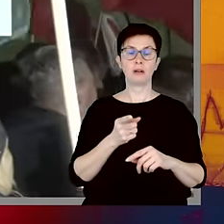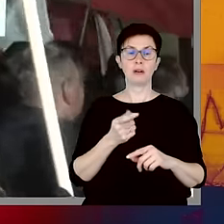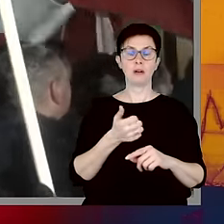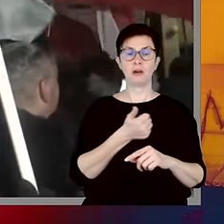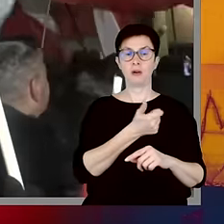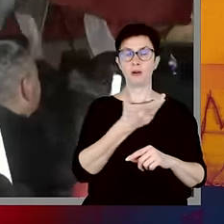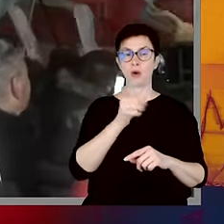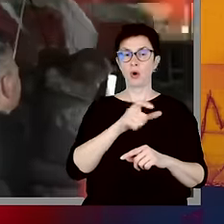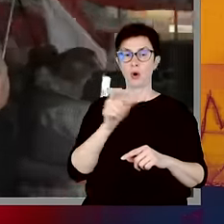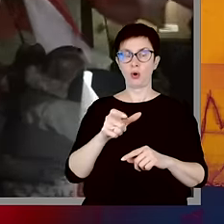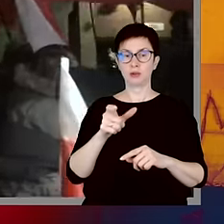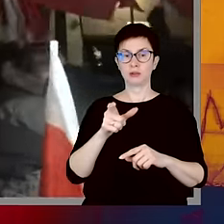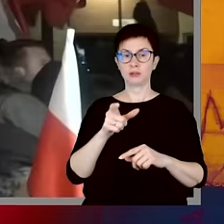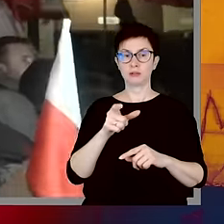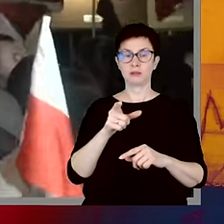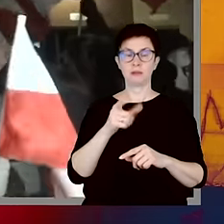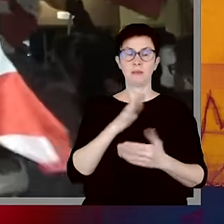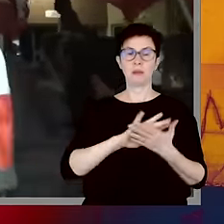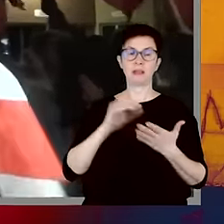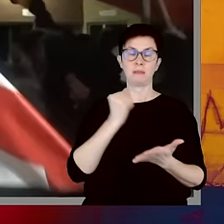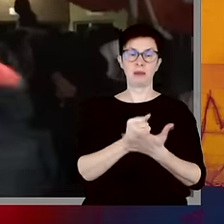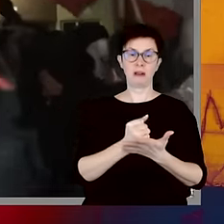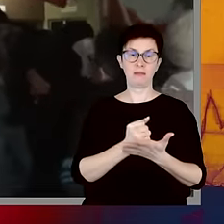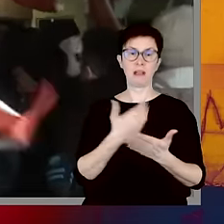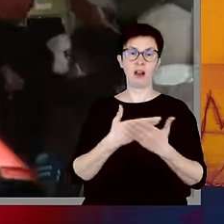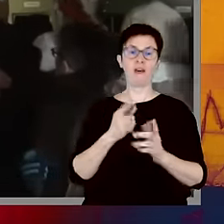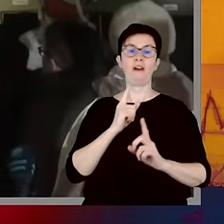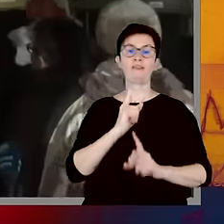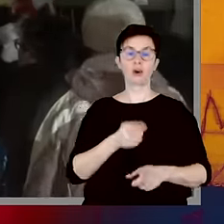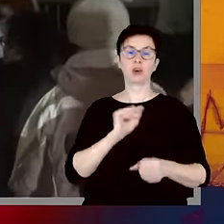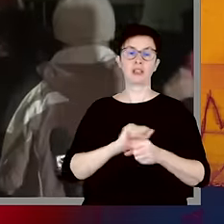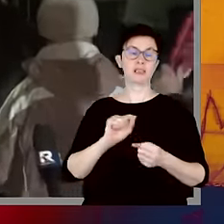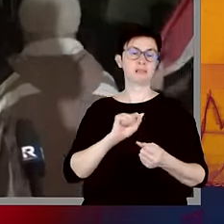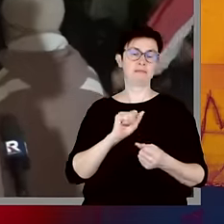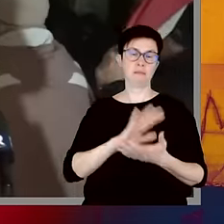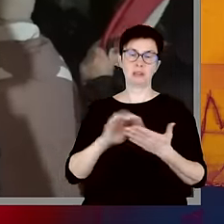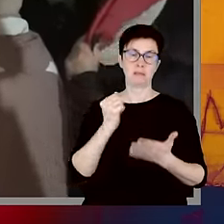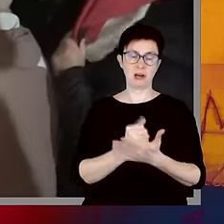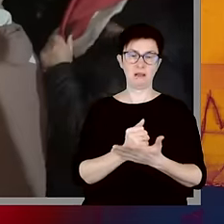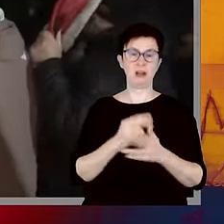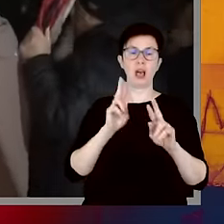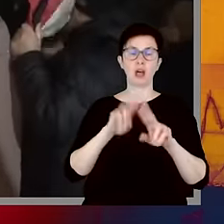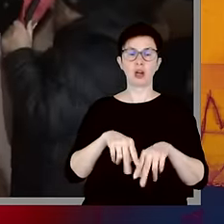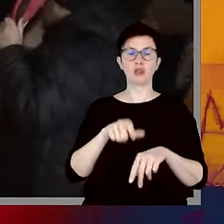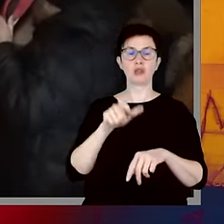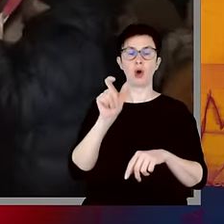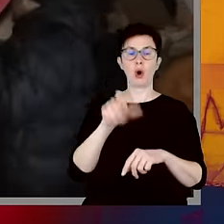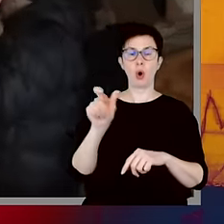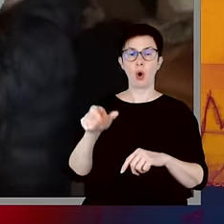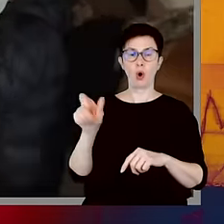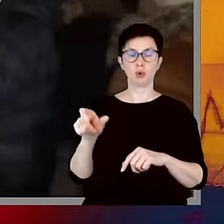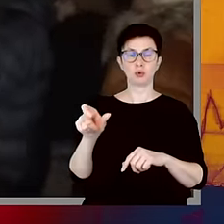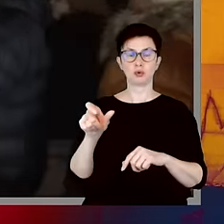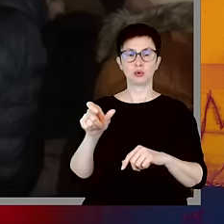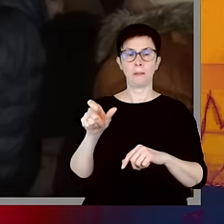w tym trybunale nielegalnie, na pewno jest nielegalny. Reszta tych osób, które, o których wiemy, które